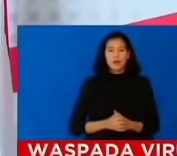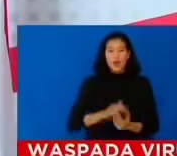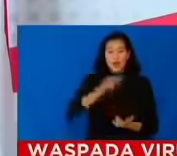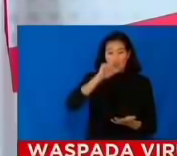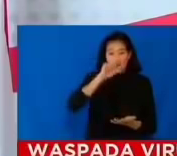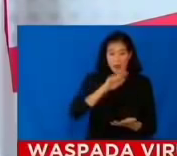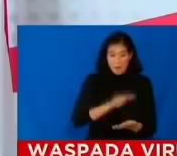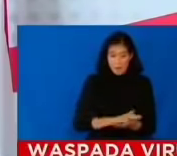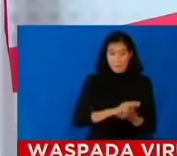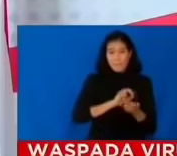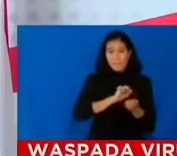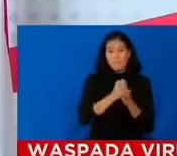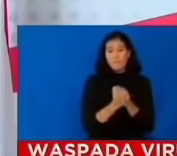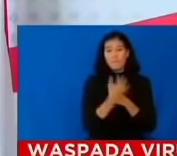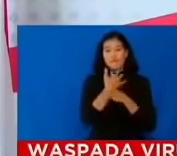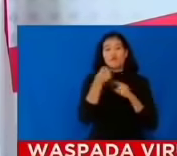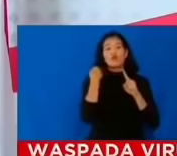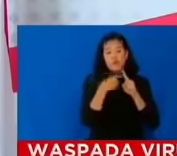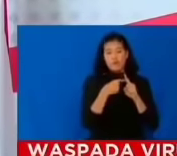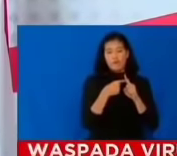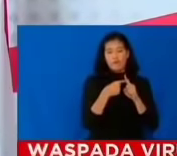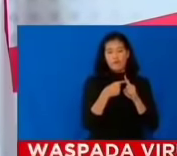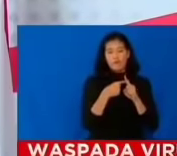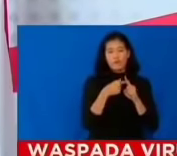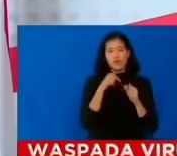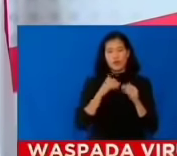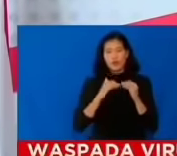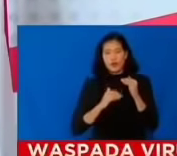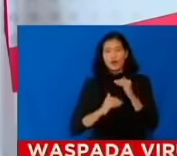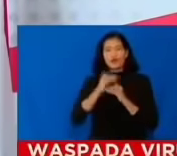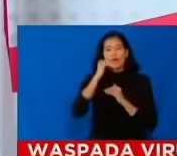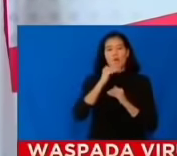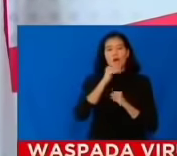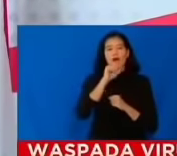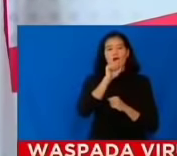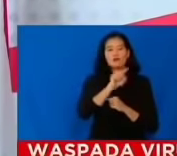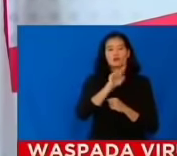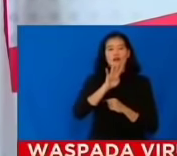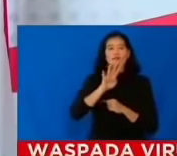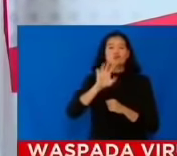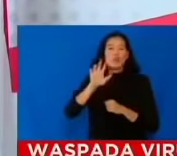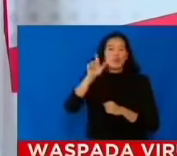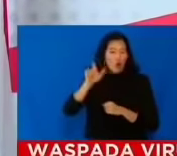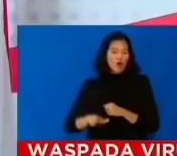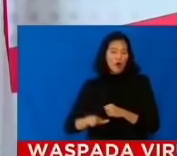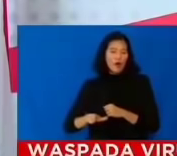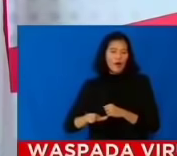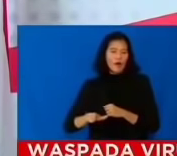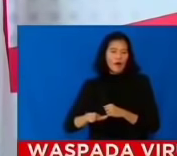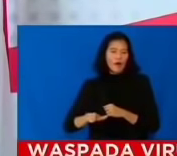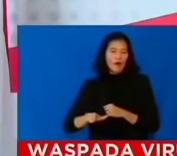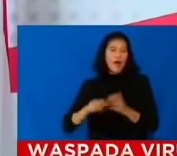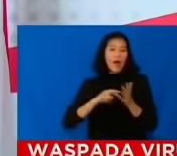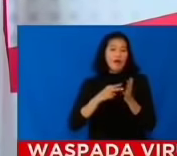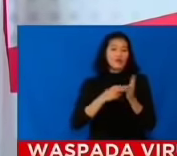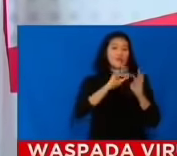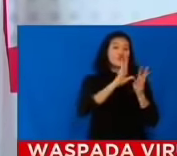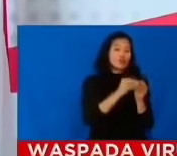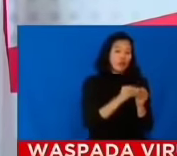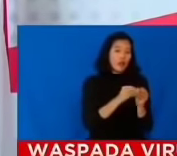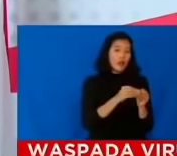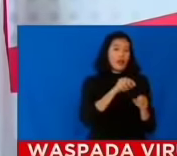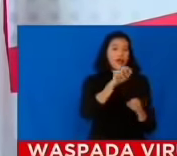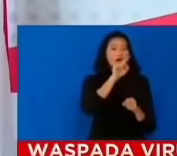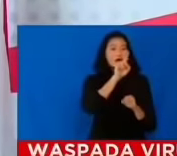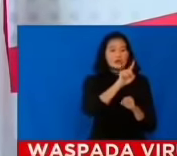positif, ada penambahan 149 orang, sehingga sekarang menjadi